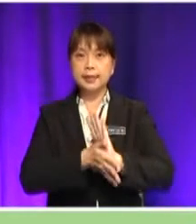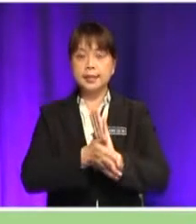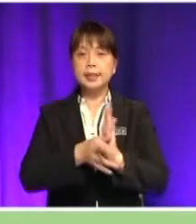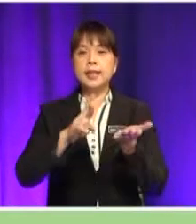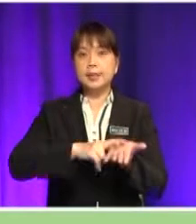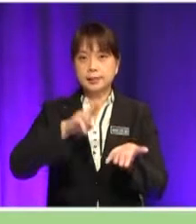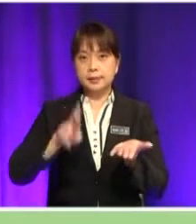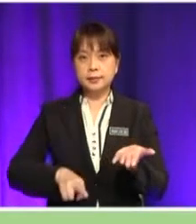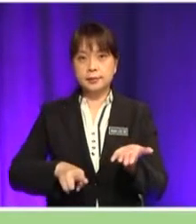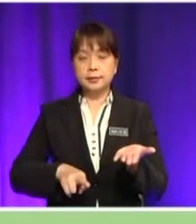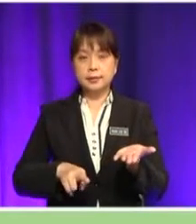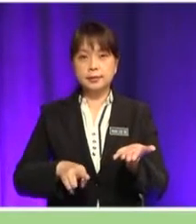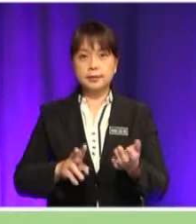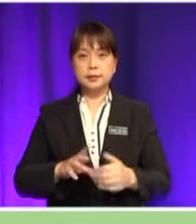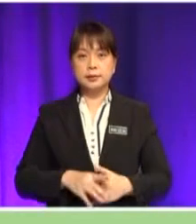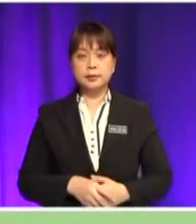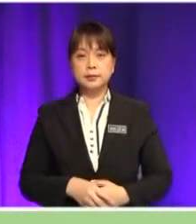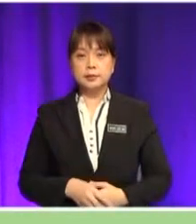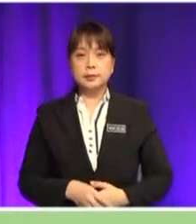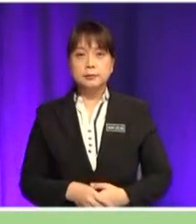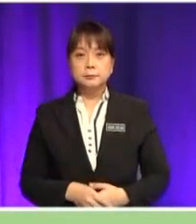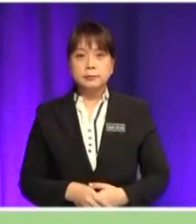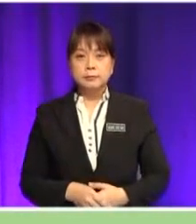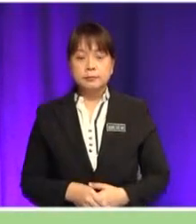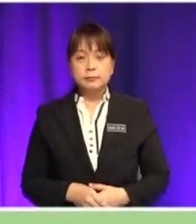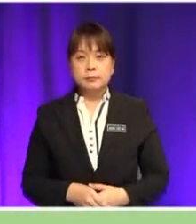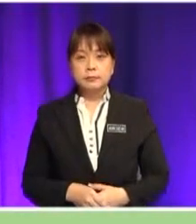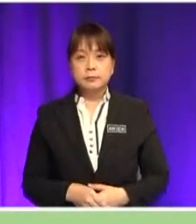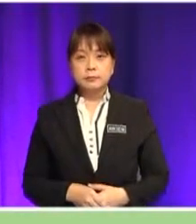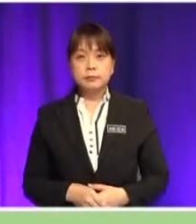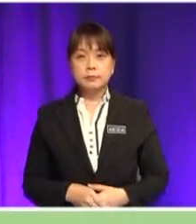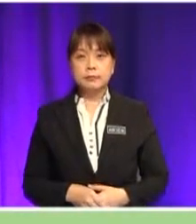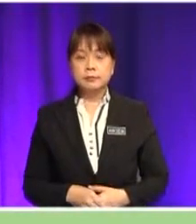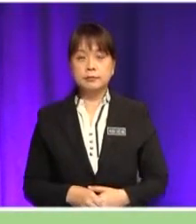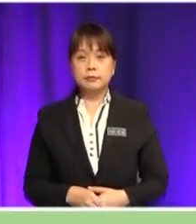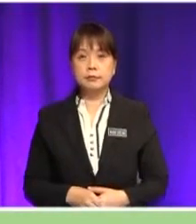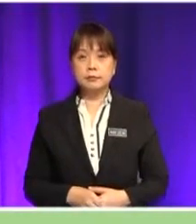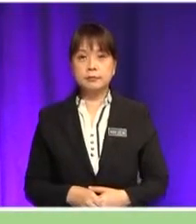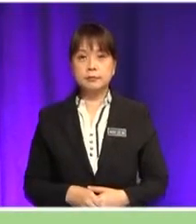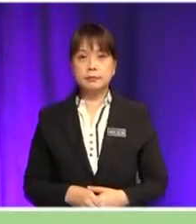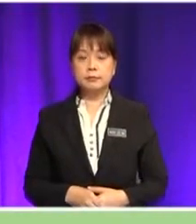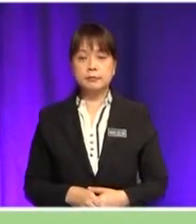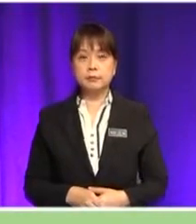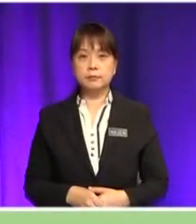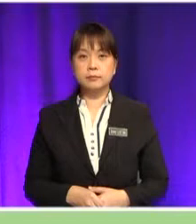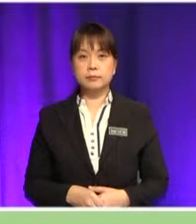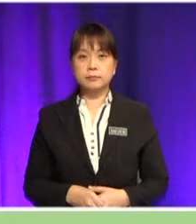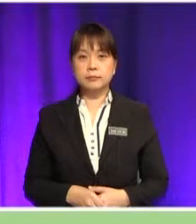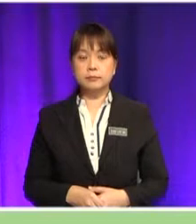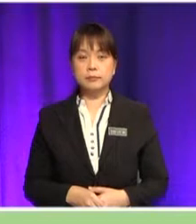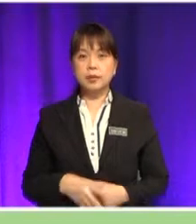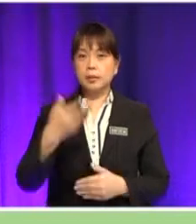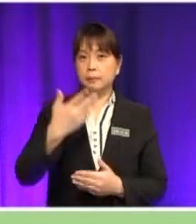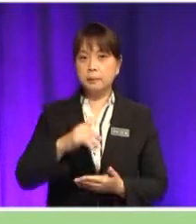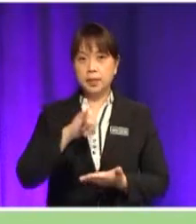tinggi tekanan akan menjadi rendah oke Pusing ataupun menjadi rendah kemudian